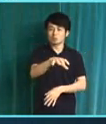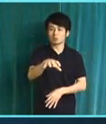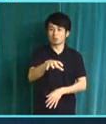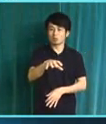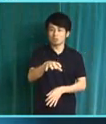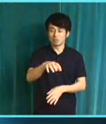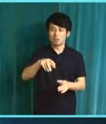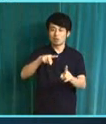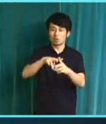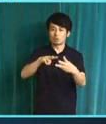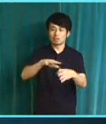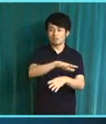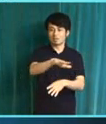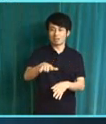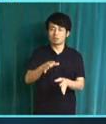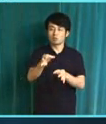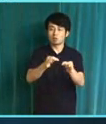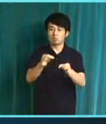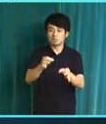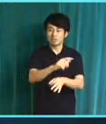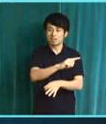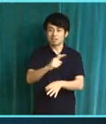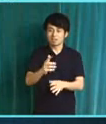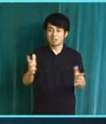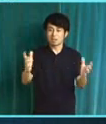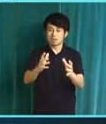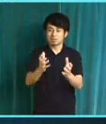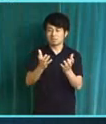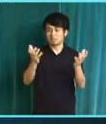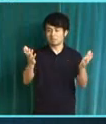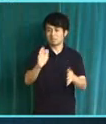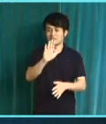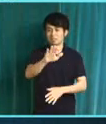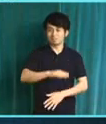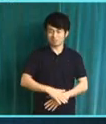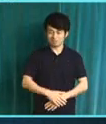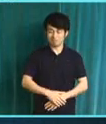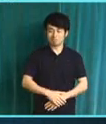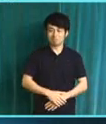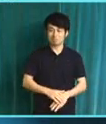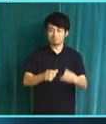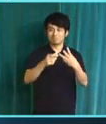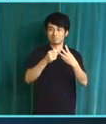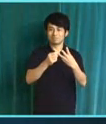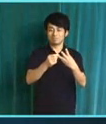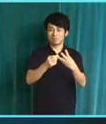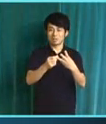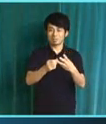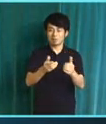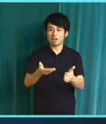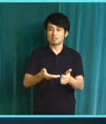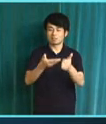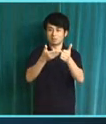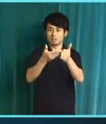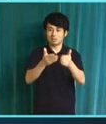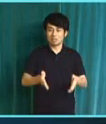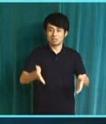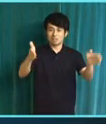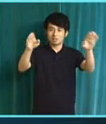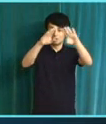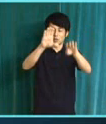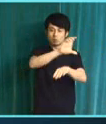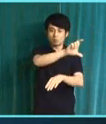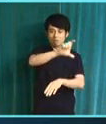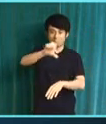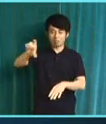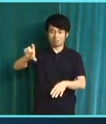元小田原をはじめとする店舗が集まりにぎわいを生みます。3つ目は育みです。高層棟